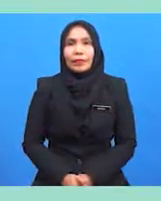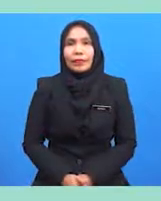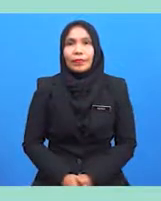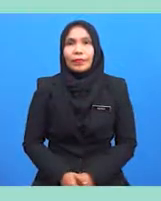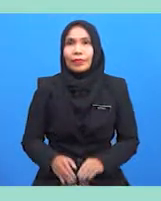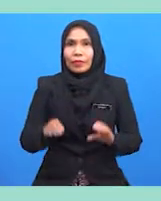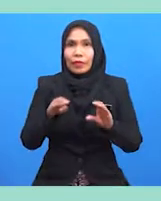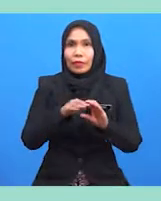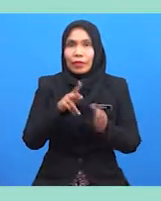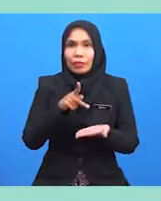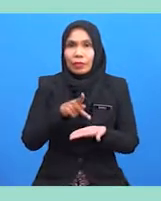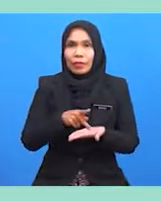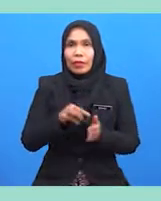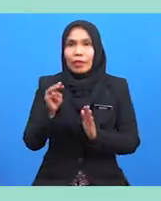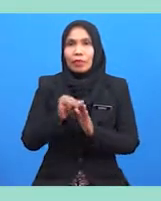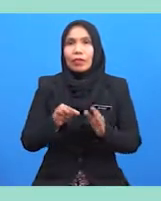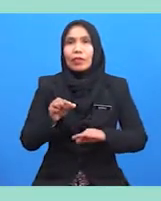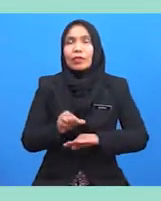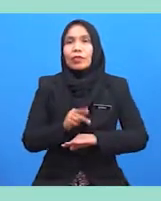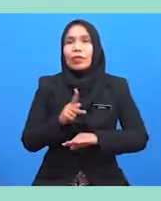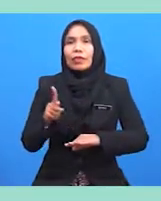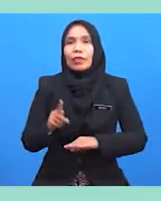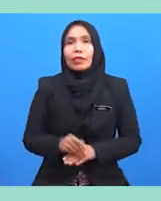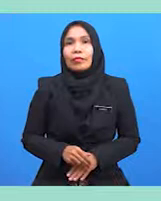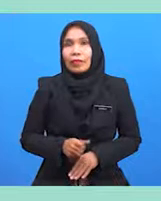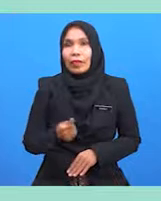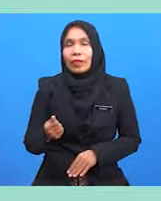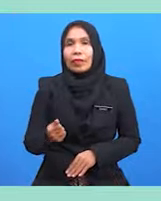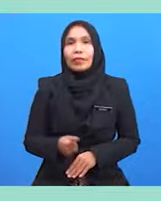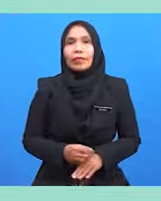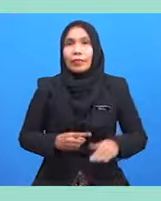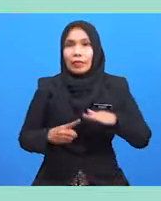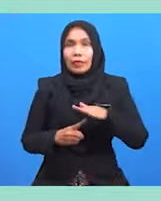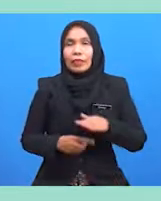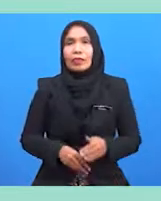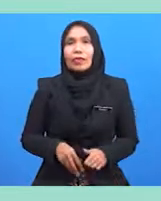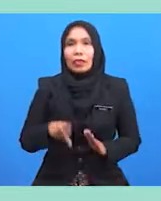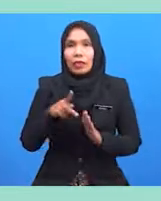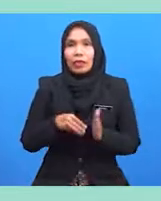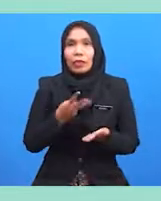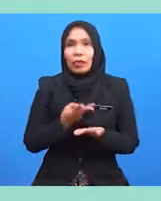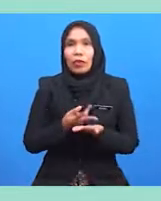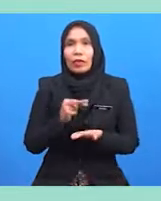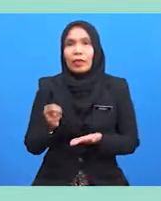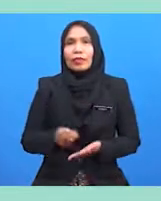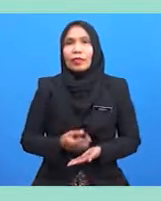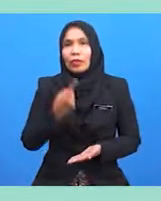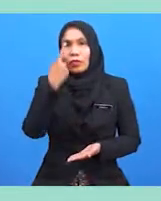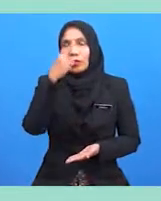Bank Pusat menggunakan alat dasar kewangan untuk memastikan kadar inflasi dalam